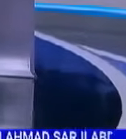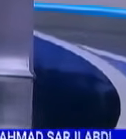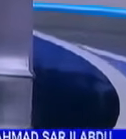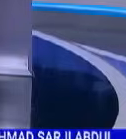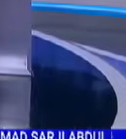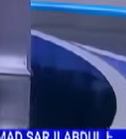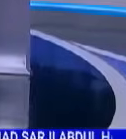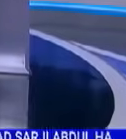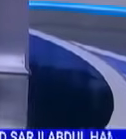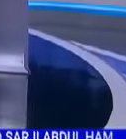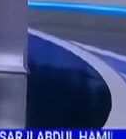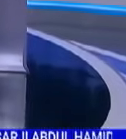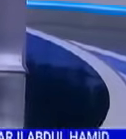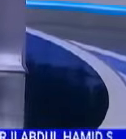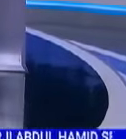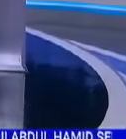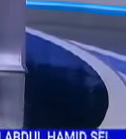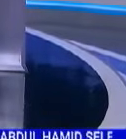sejahtera